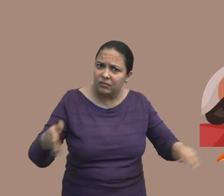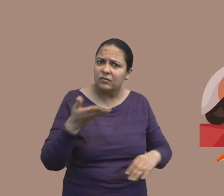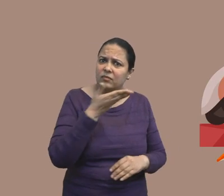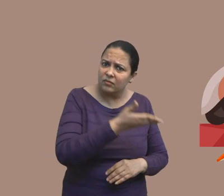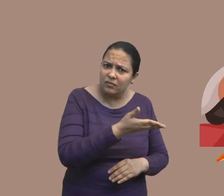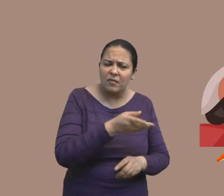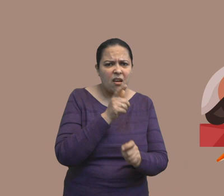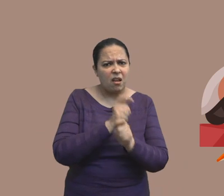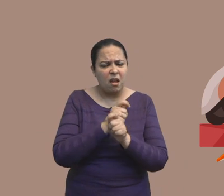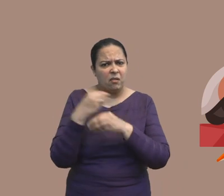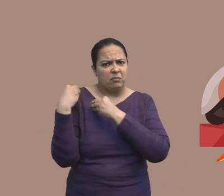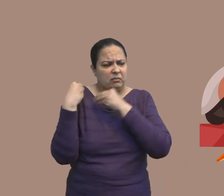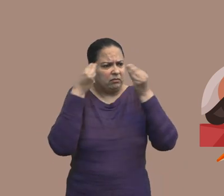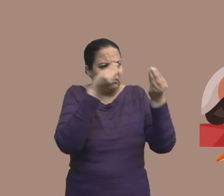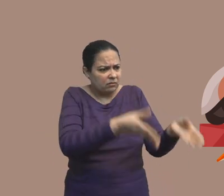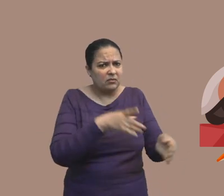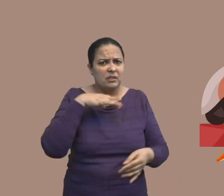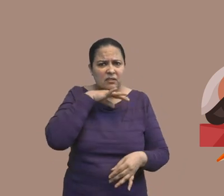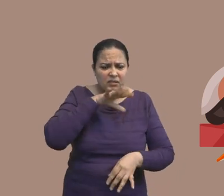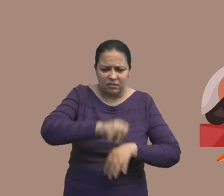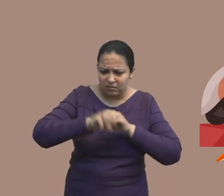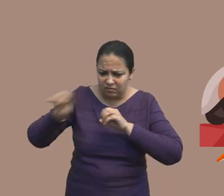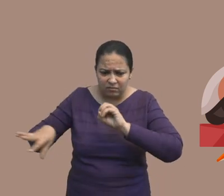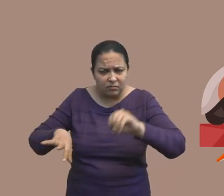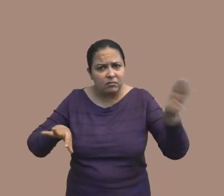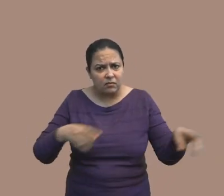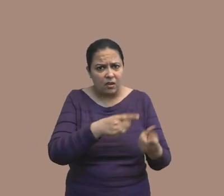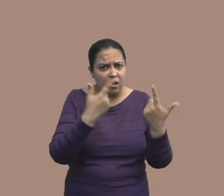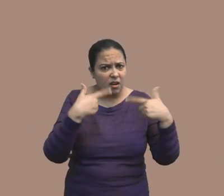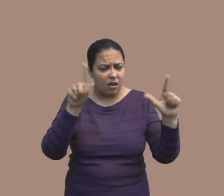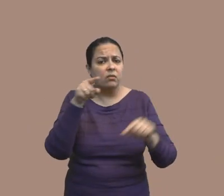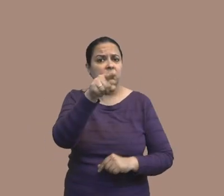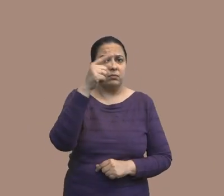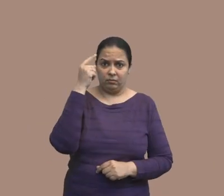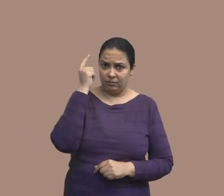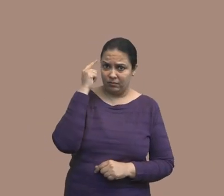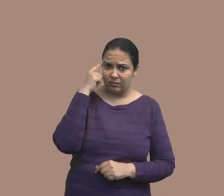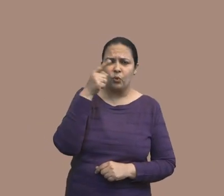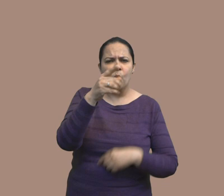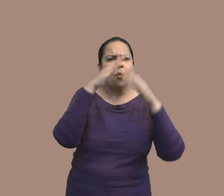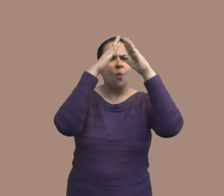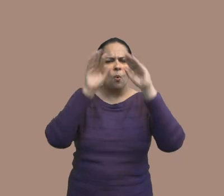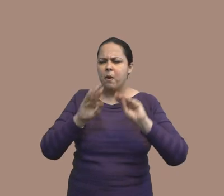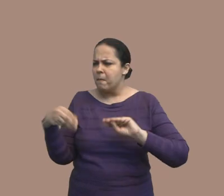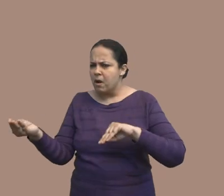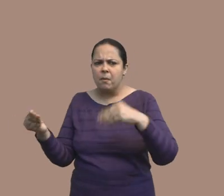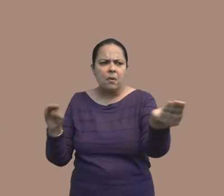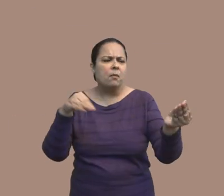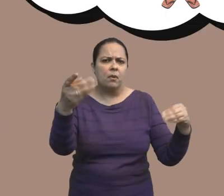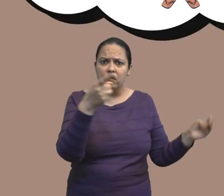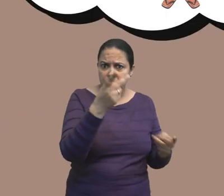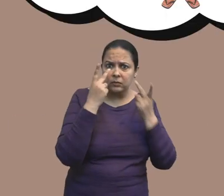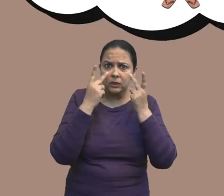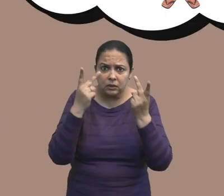क्या बच्चों से इस तरह के काम करवाना सही है? आपको क्या लगता है? क्या आपके